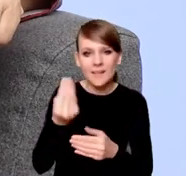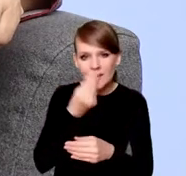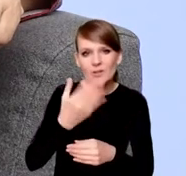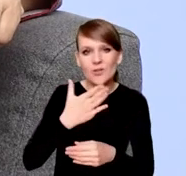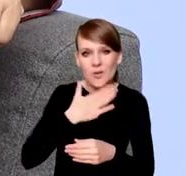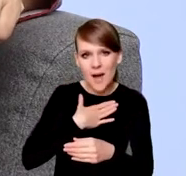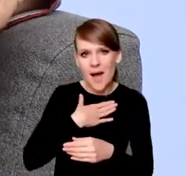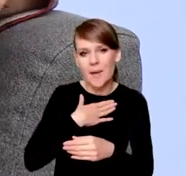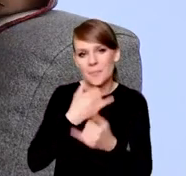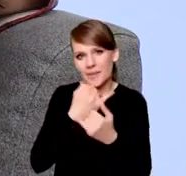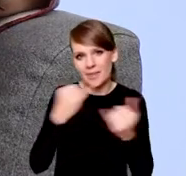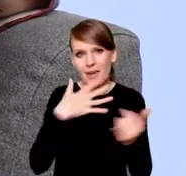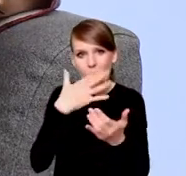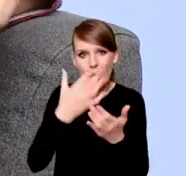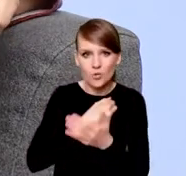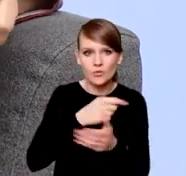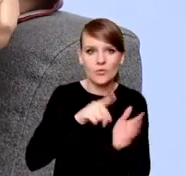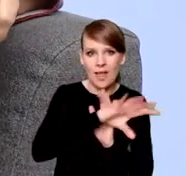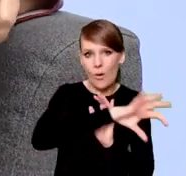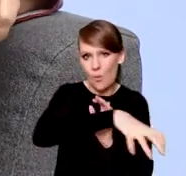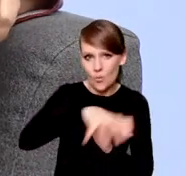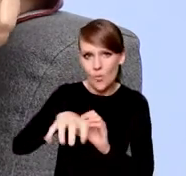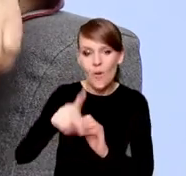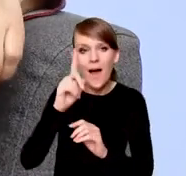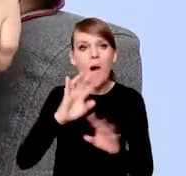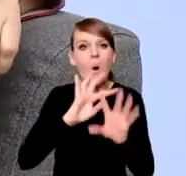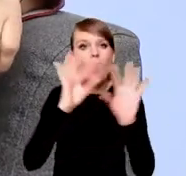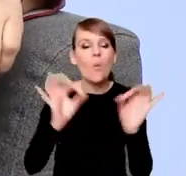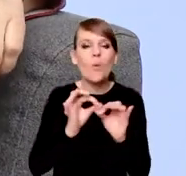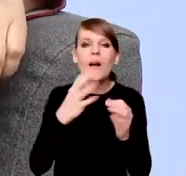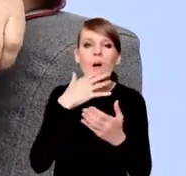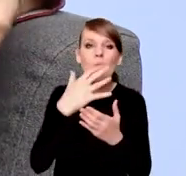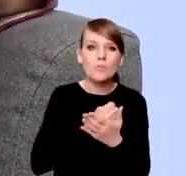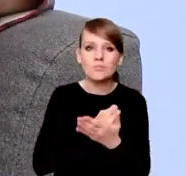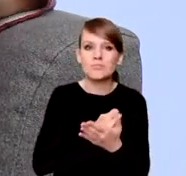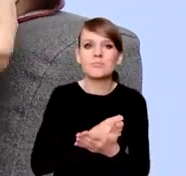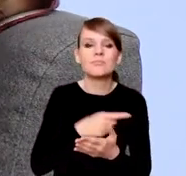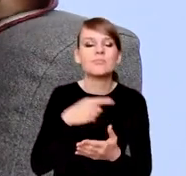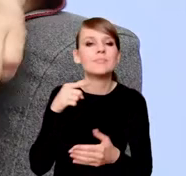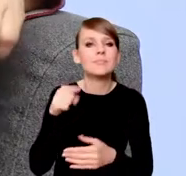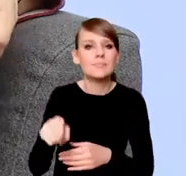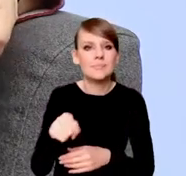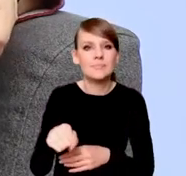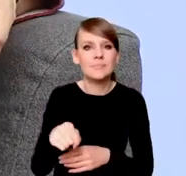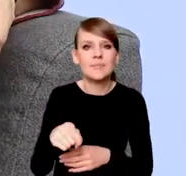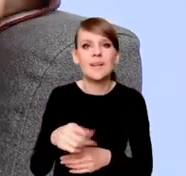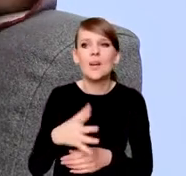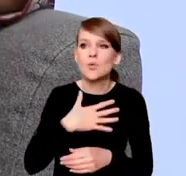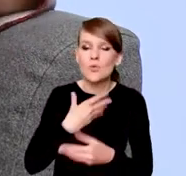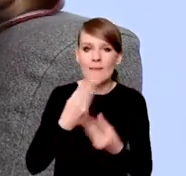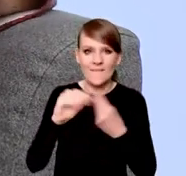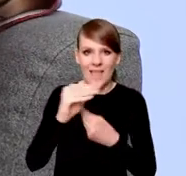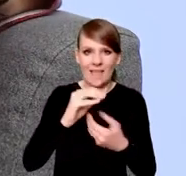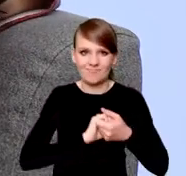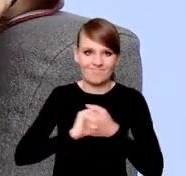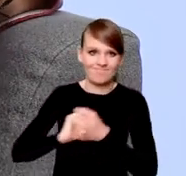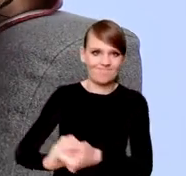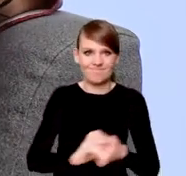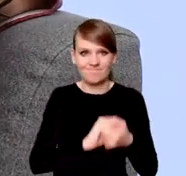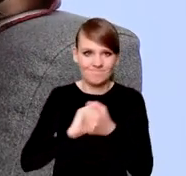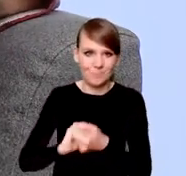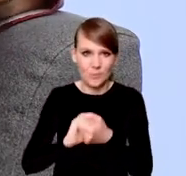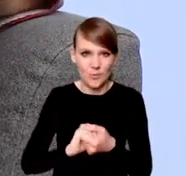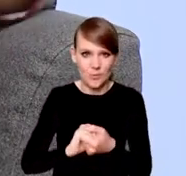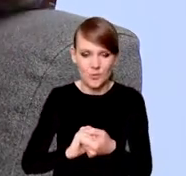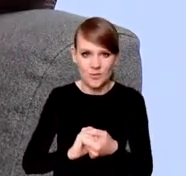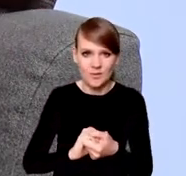grup interesariuszy, tą korzyścią jest wzmacnianie fundamentów wspólnotowości. Która to